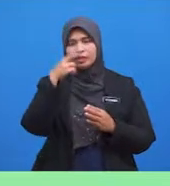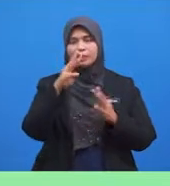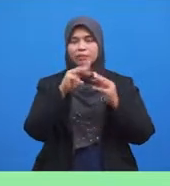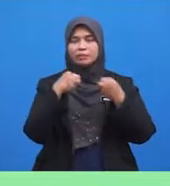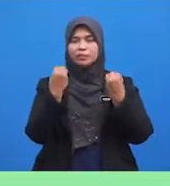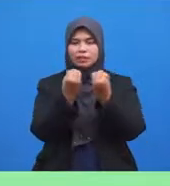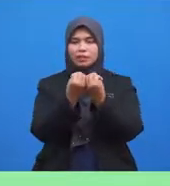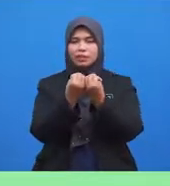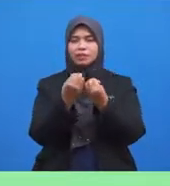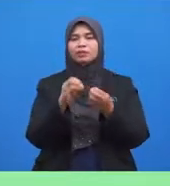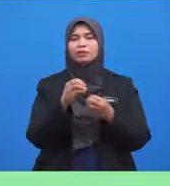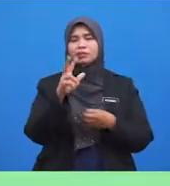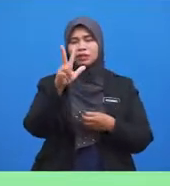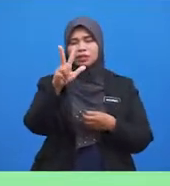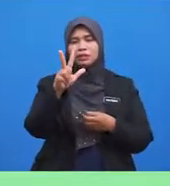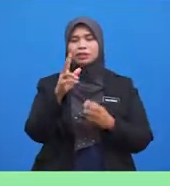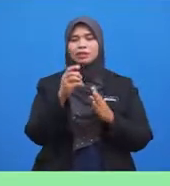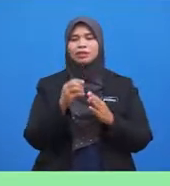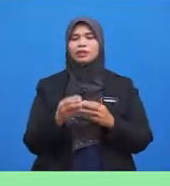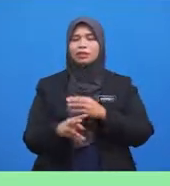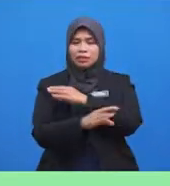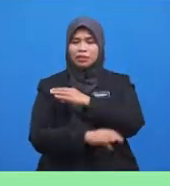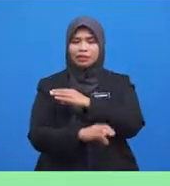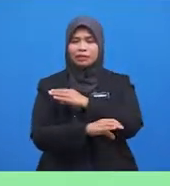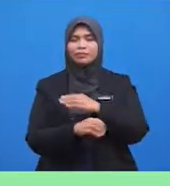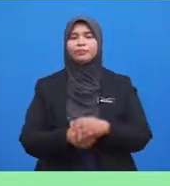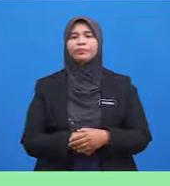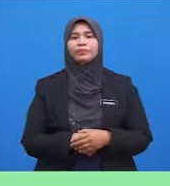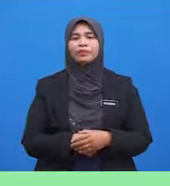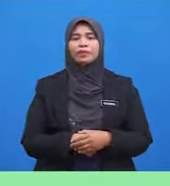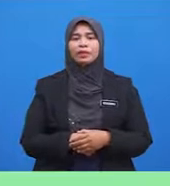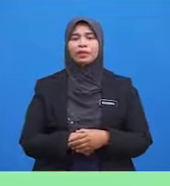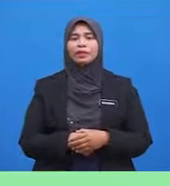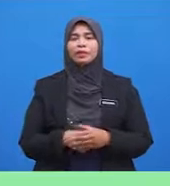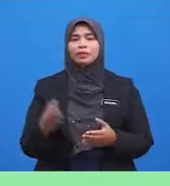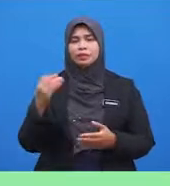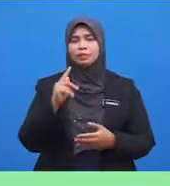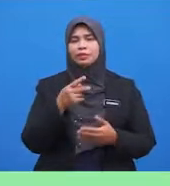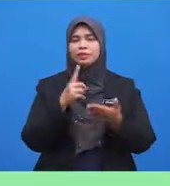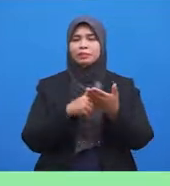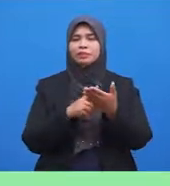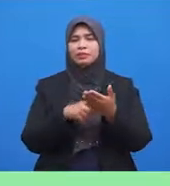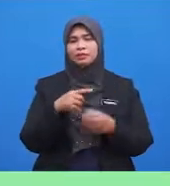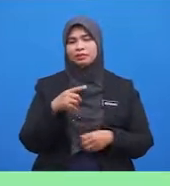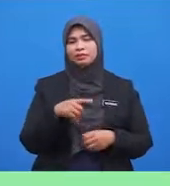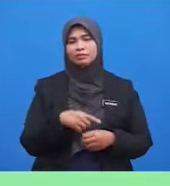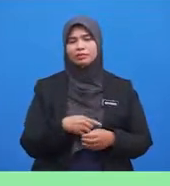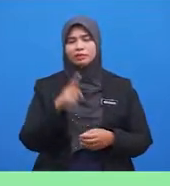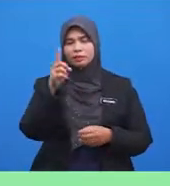masyarakat. Dan yang ketiga, terhadap negara. Jom kita bincang satu